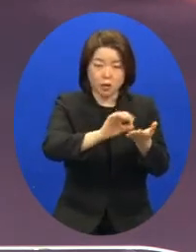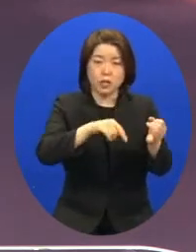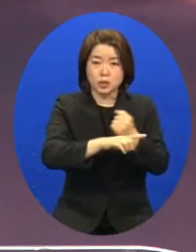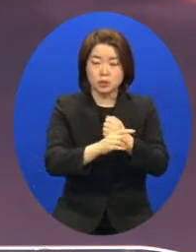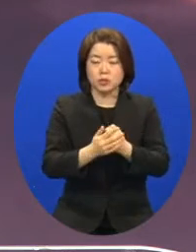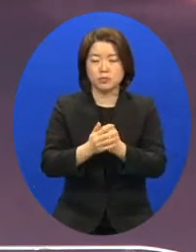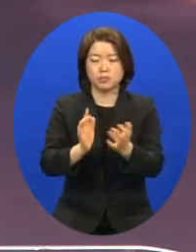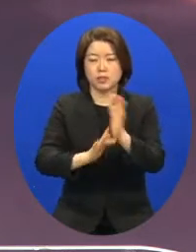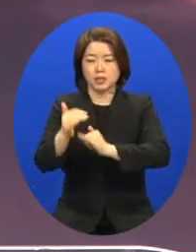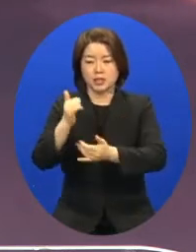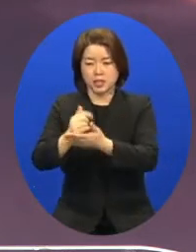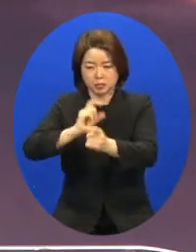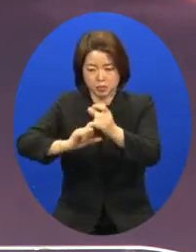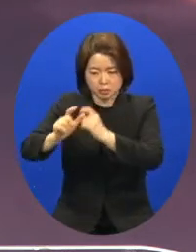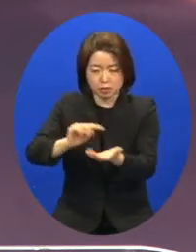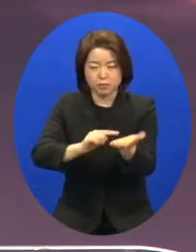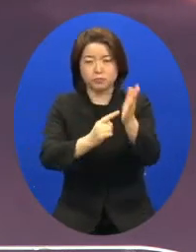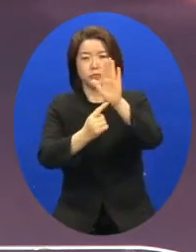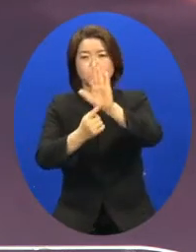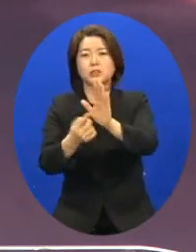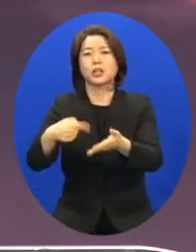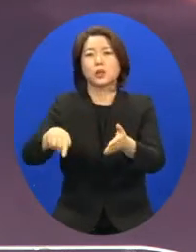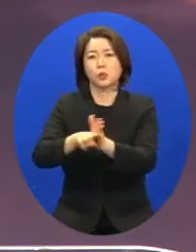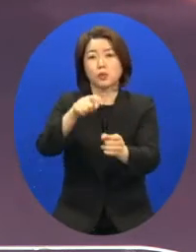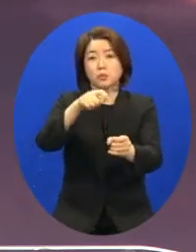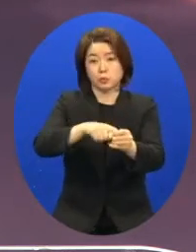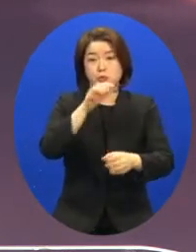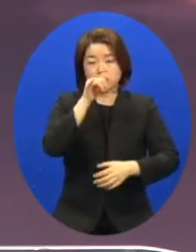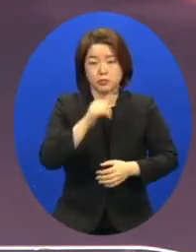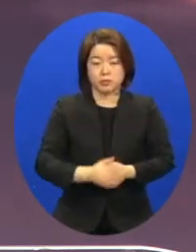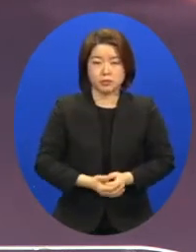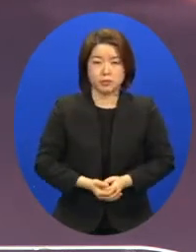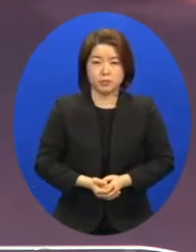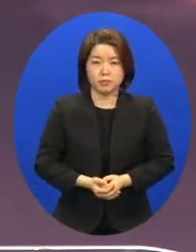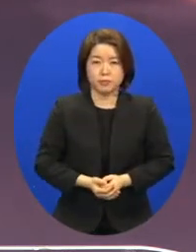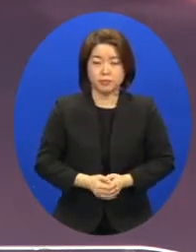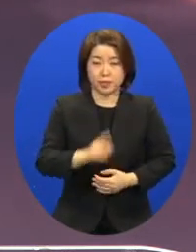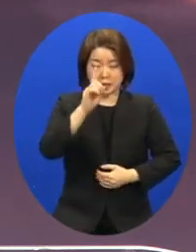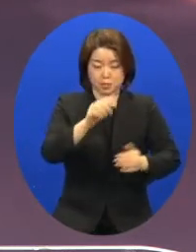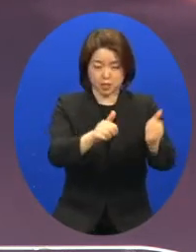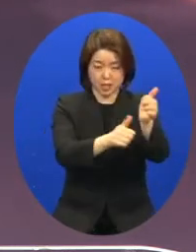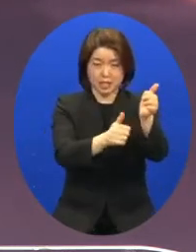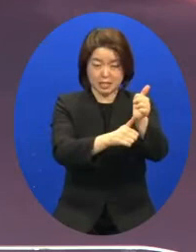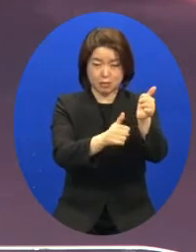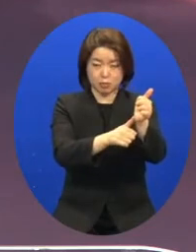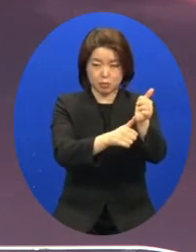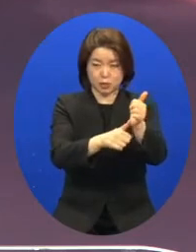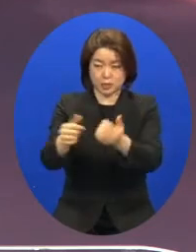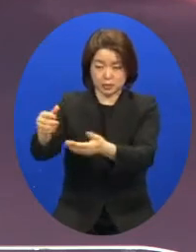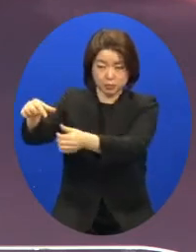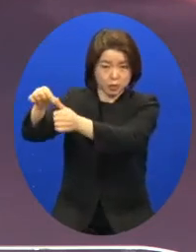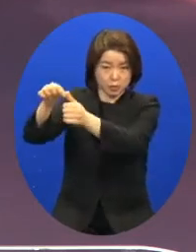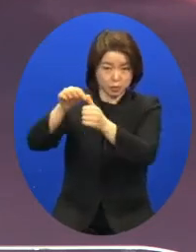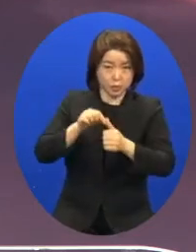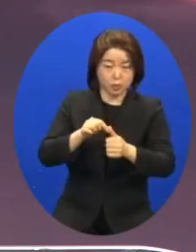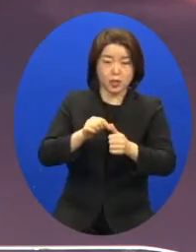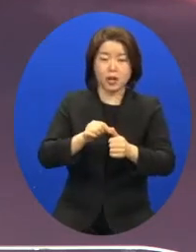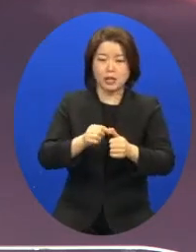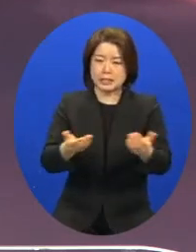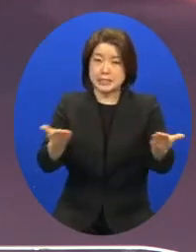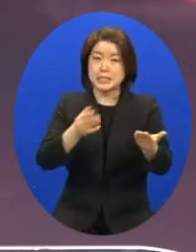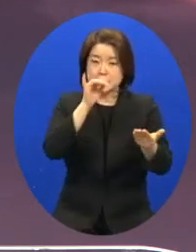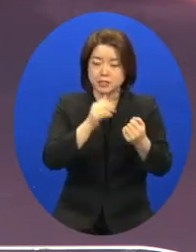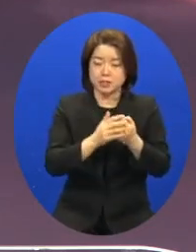더 드러나게 하시려고 하시는 거구나. 한 번은 부목사님을 모셔야 될 일이 있었습니다. 그래서